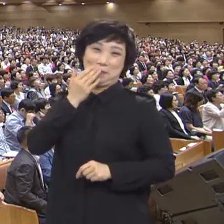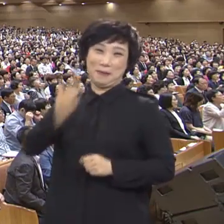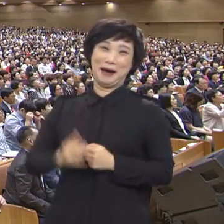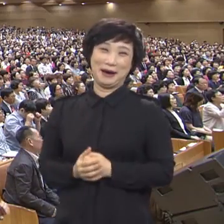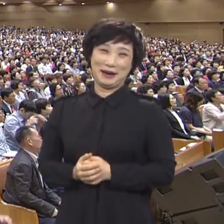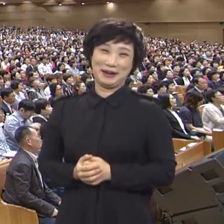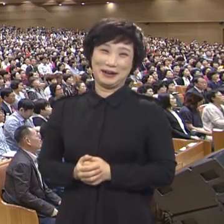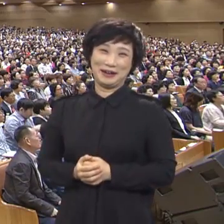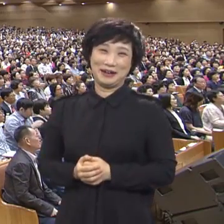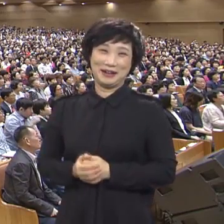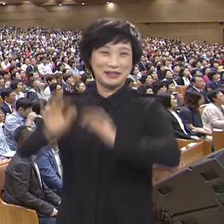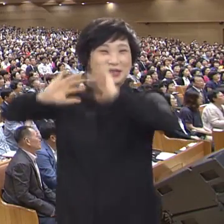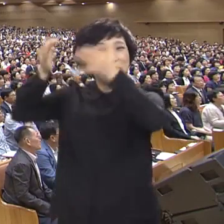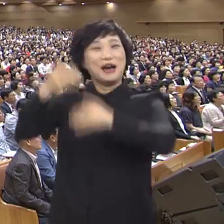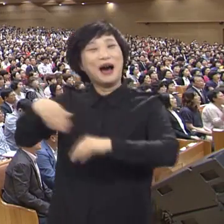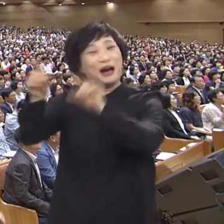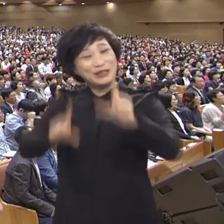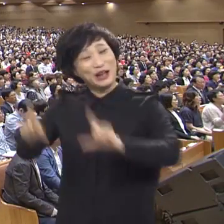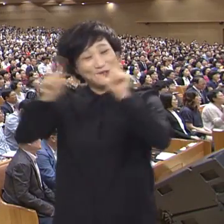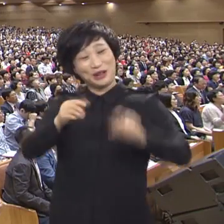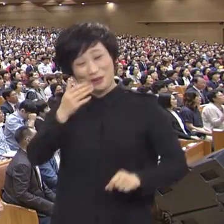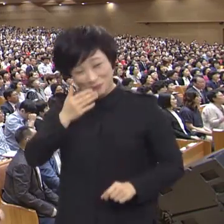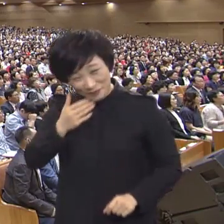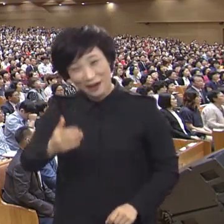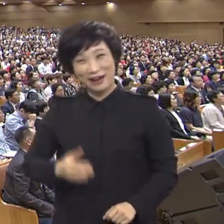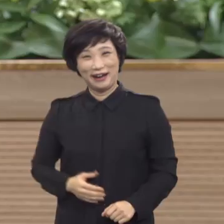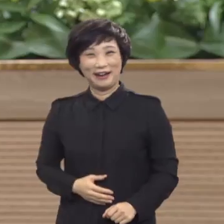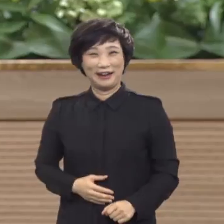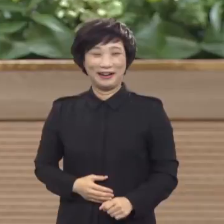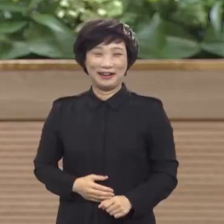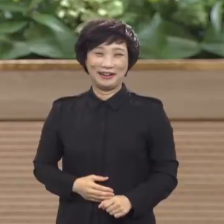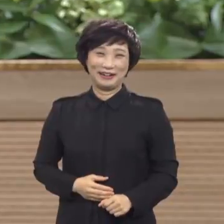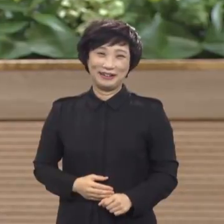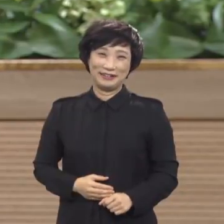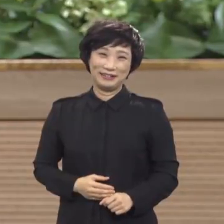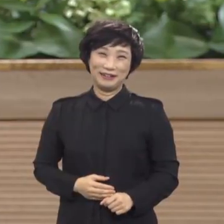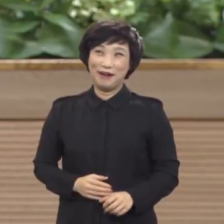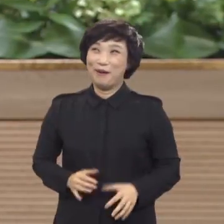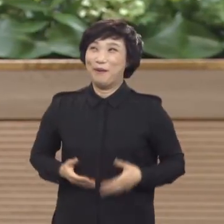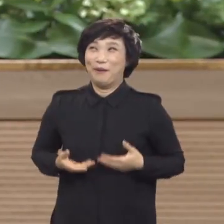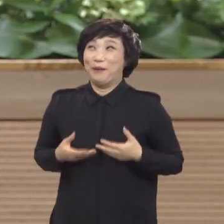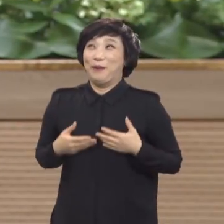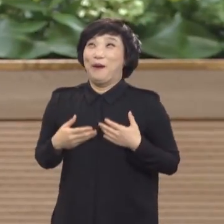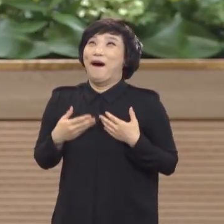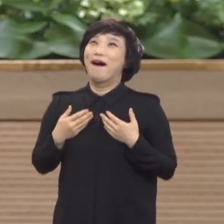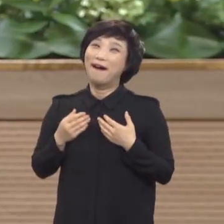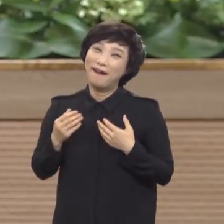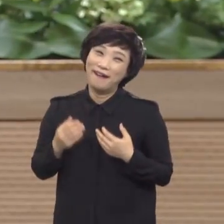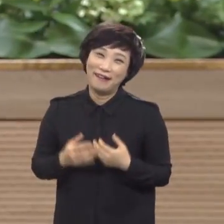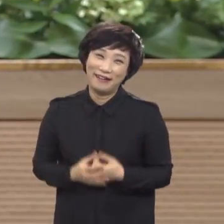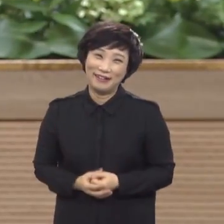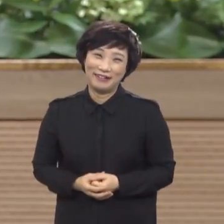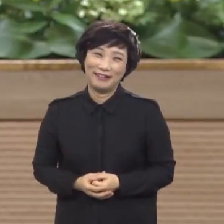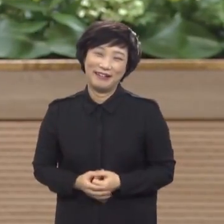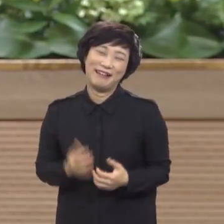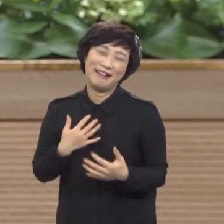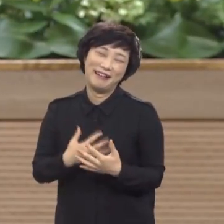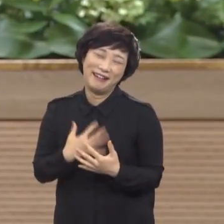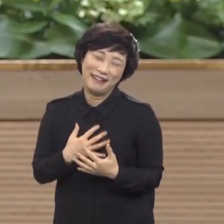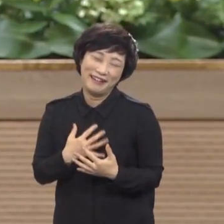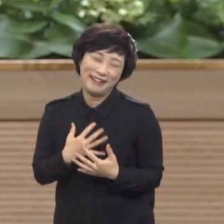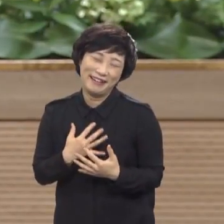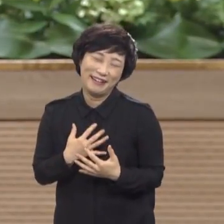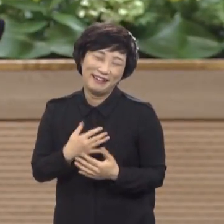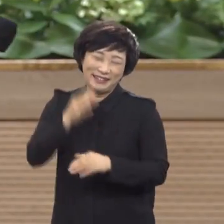천국에서 살게 될 것입니다. 흥분되는 아니에요?